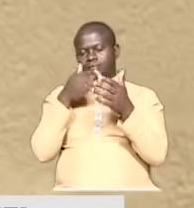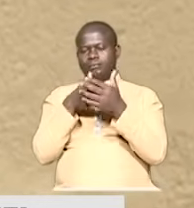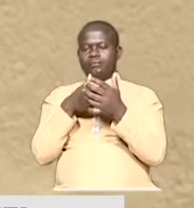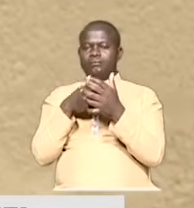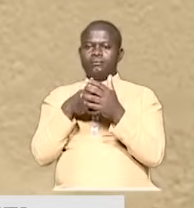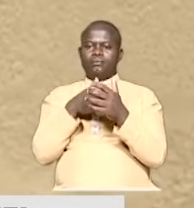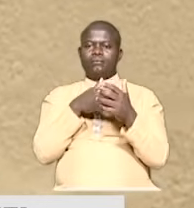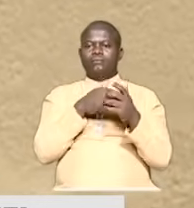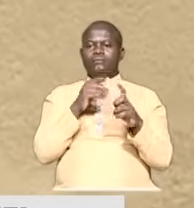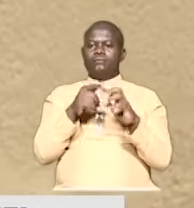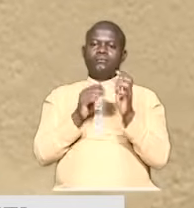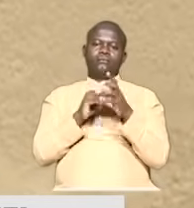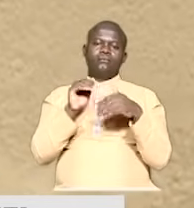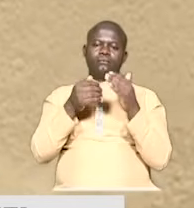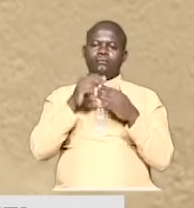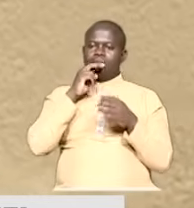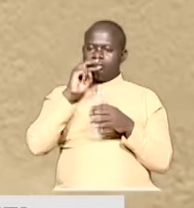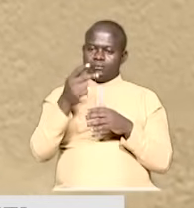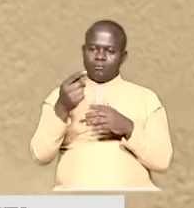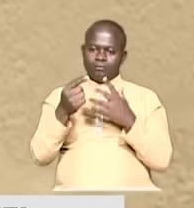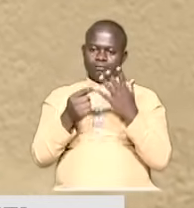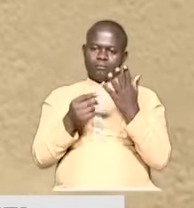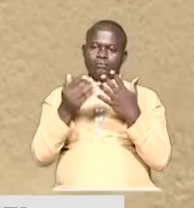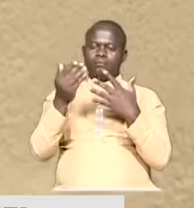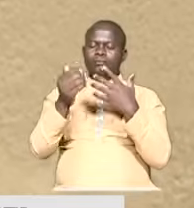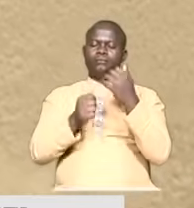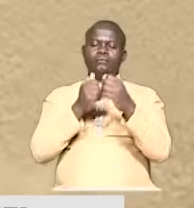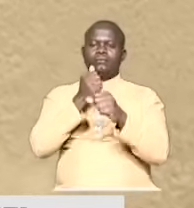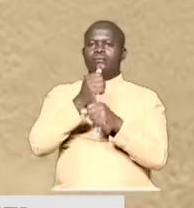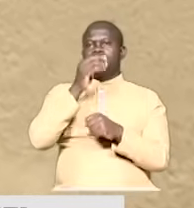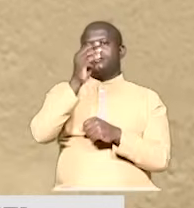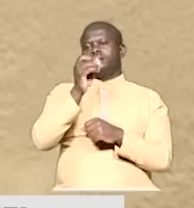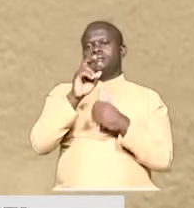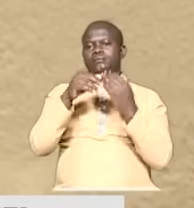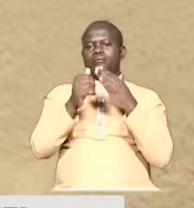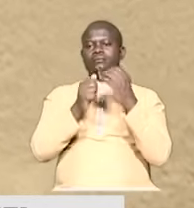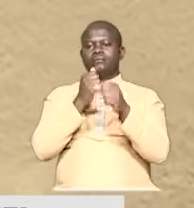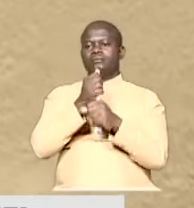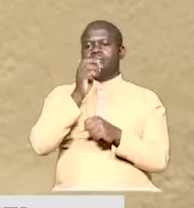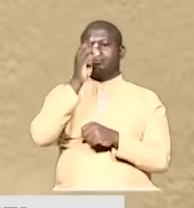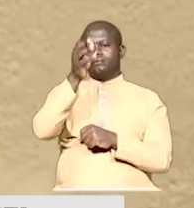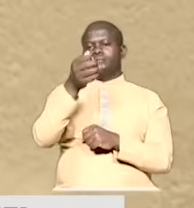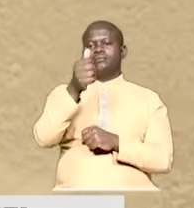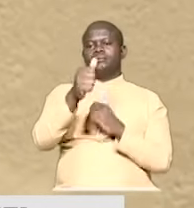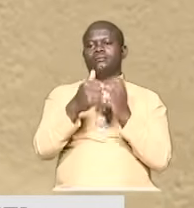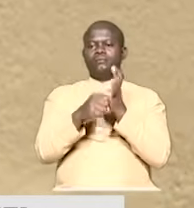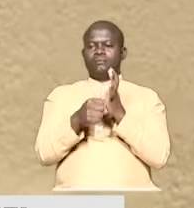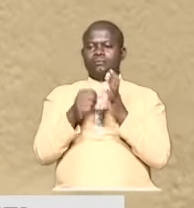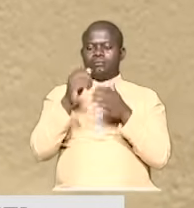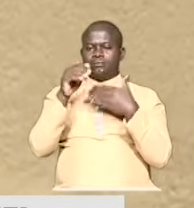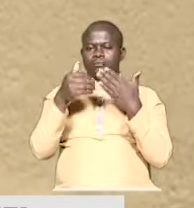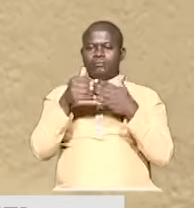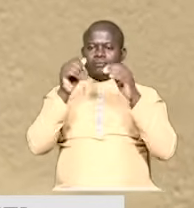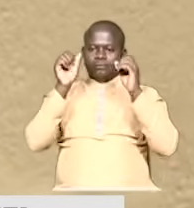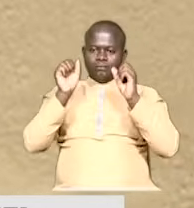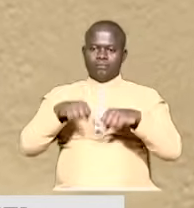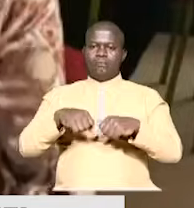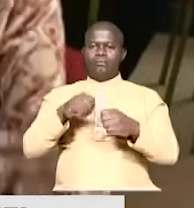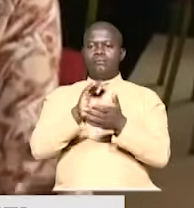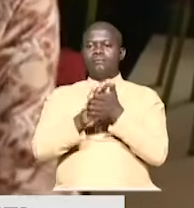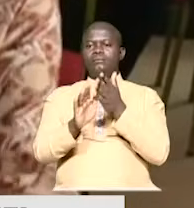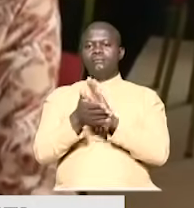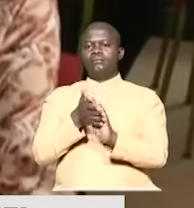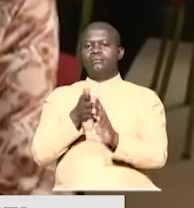y'ubucucike ariko ibisubizo birahari. Umwaka utaha cyangwa uzakurikiraho icyo kibazo gishobora kuba cyarabaye